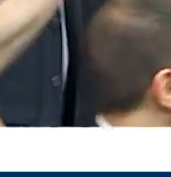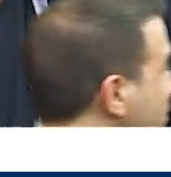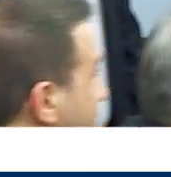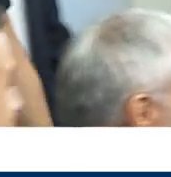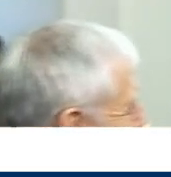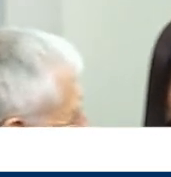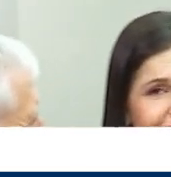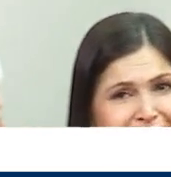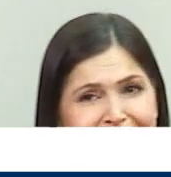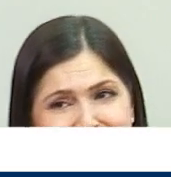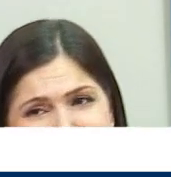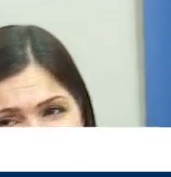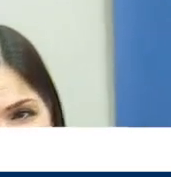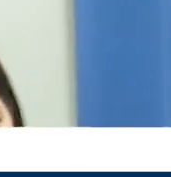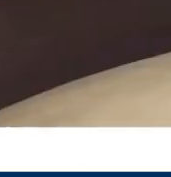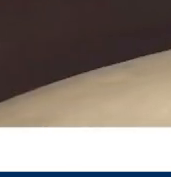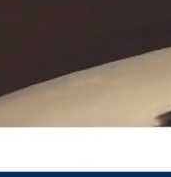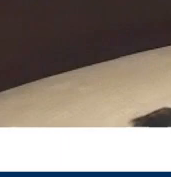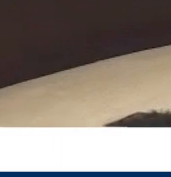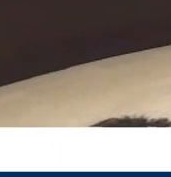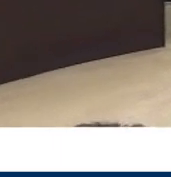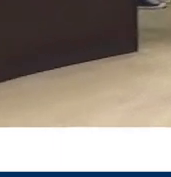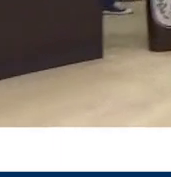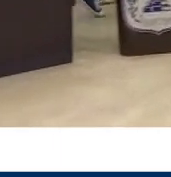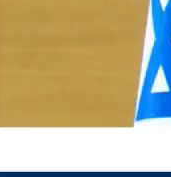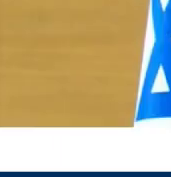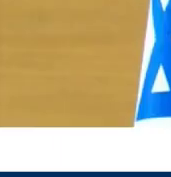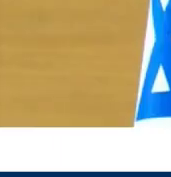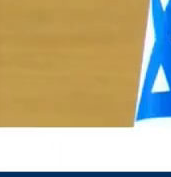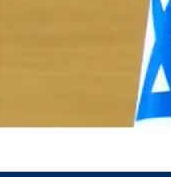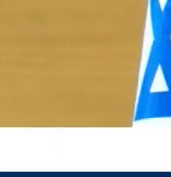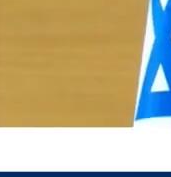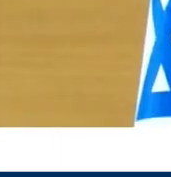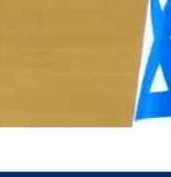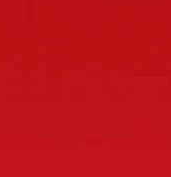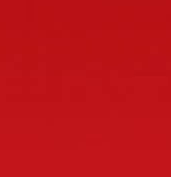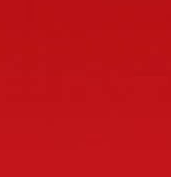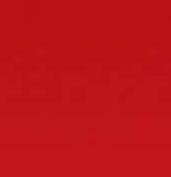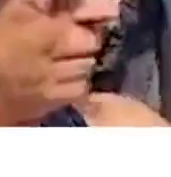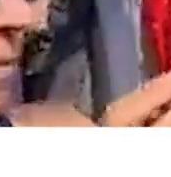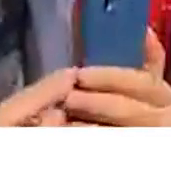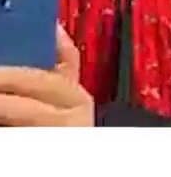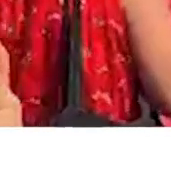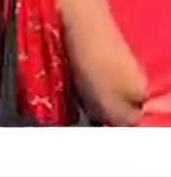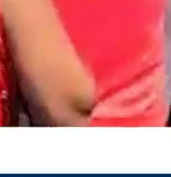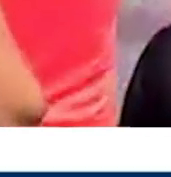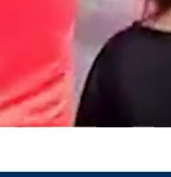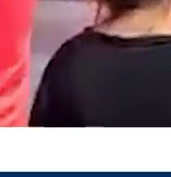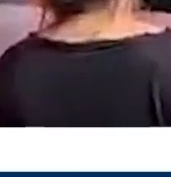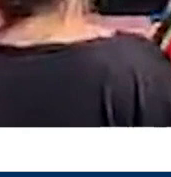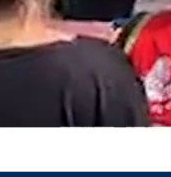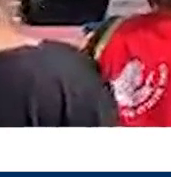קווי יסוד ברוח מגילת העצמאות ובחירות חדשות בעוד שנתיים שבהן נתניהו לא יתמודד.